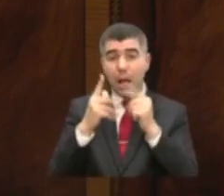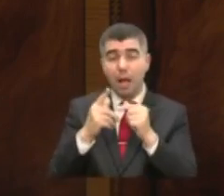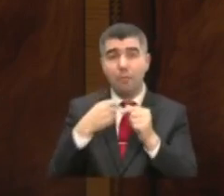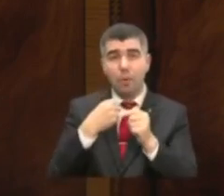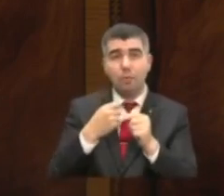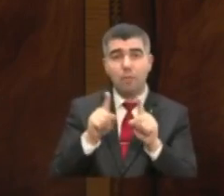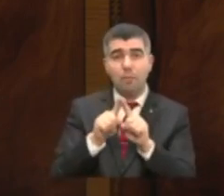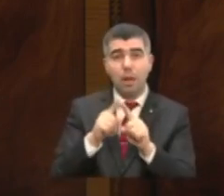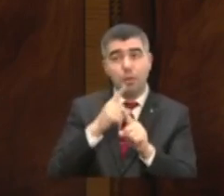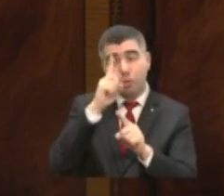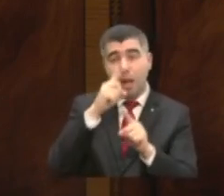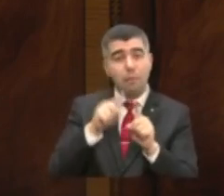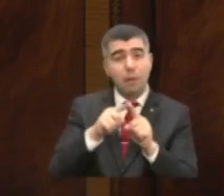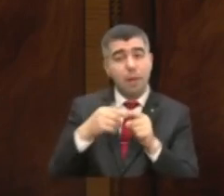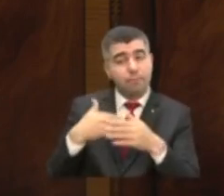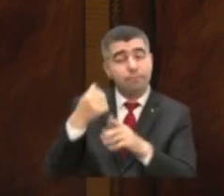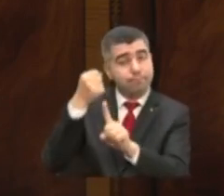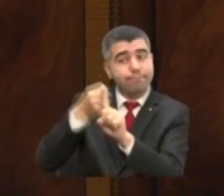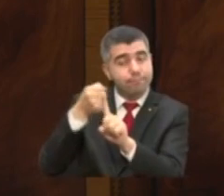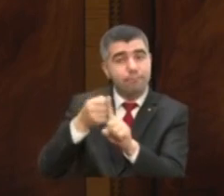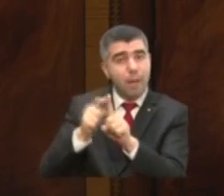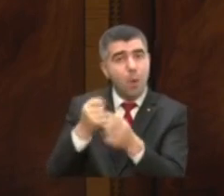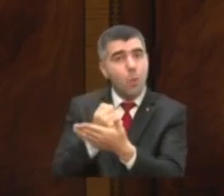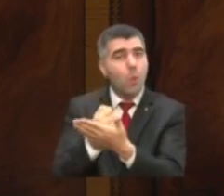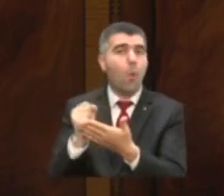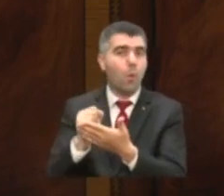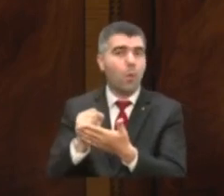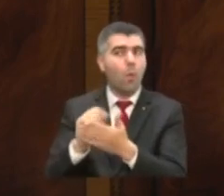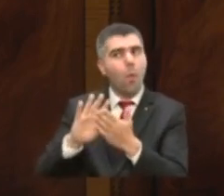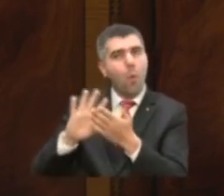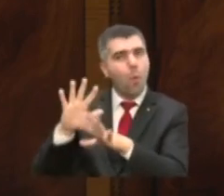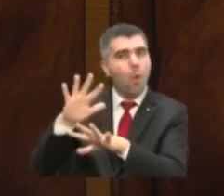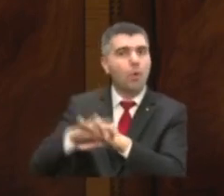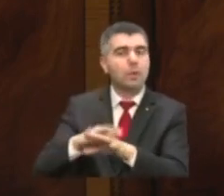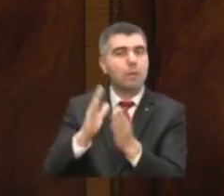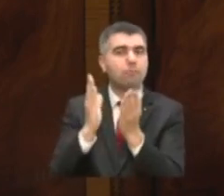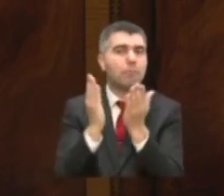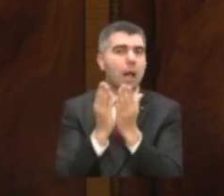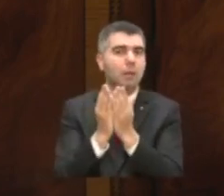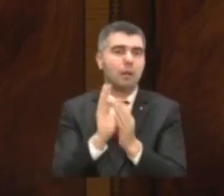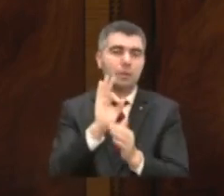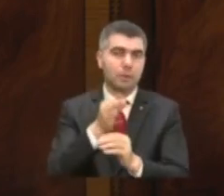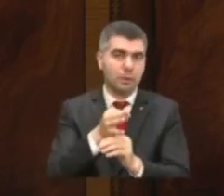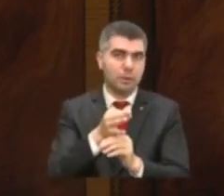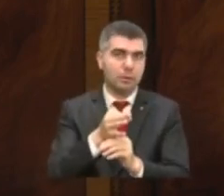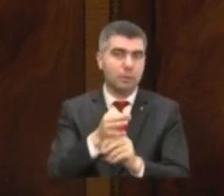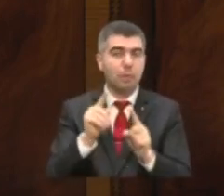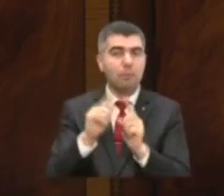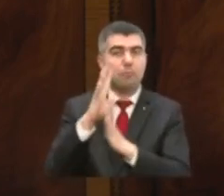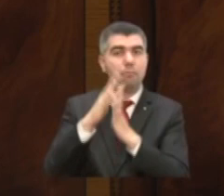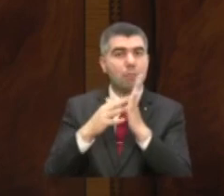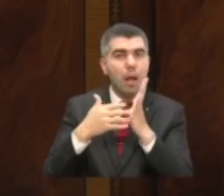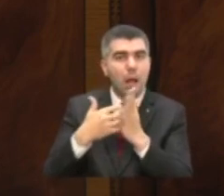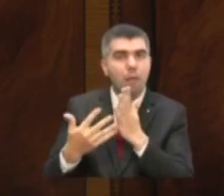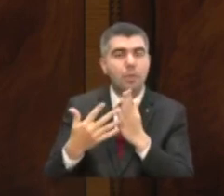نقضيو على هذا الشيء، فلذلك أنا أعلنت وقلت بأن الأولوية التعليم ليس فقط من خلال الميزانية، ولكن من خلال حتى البرامج العملية